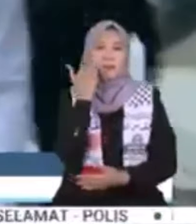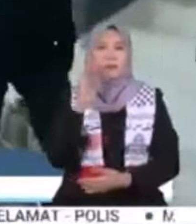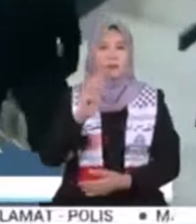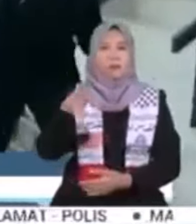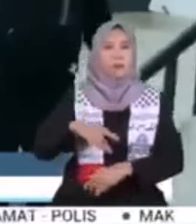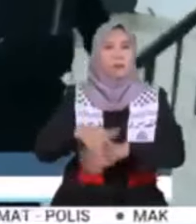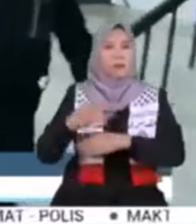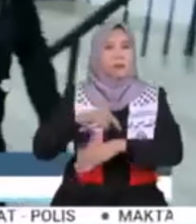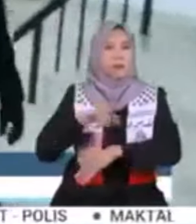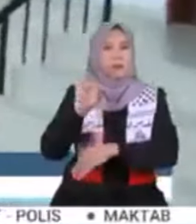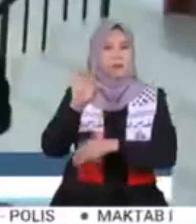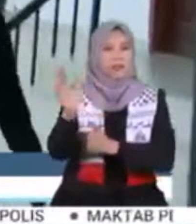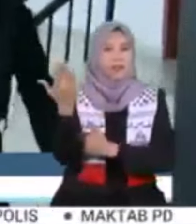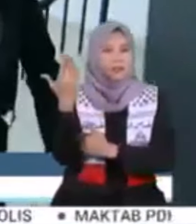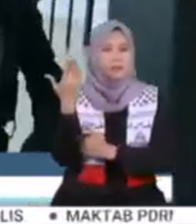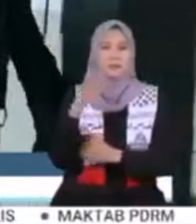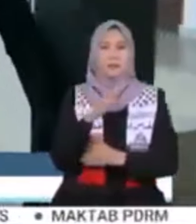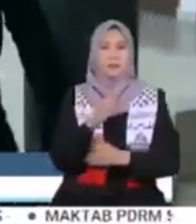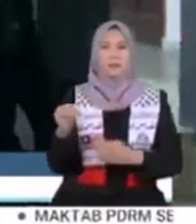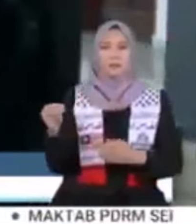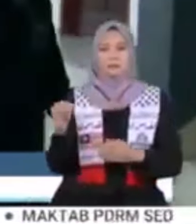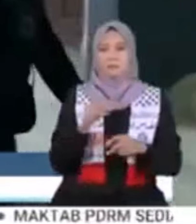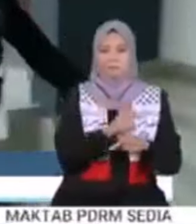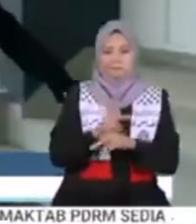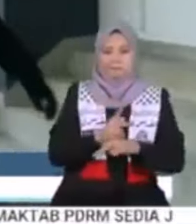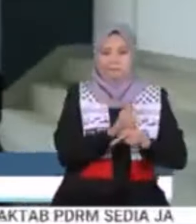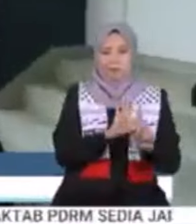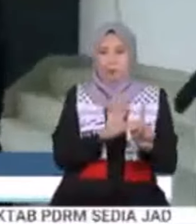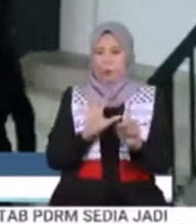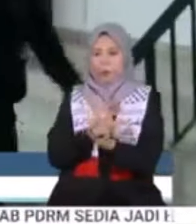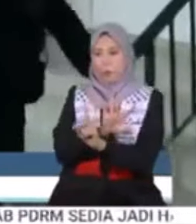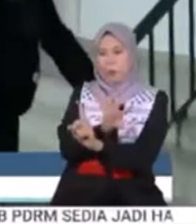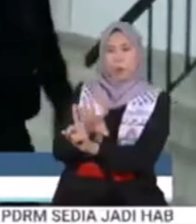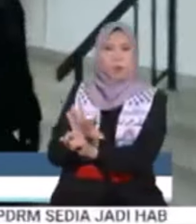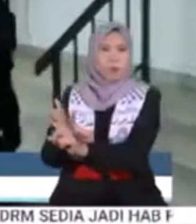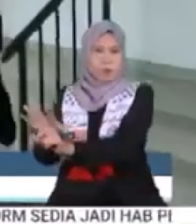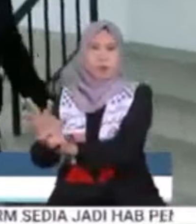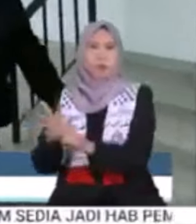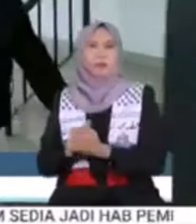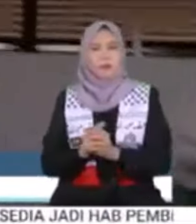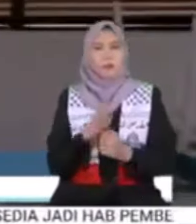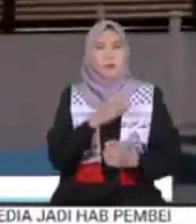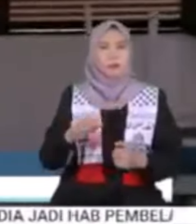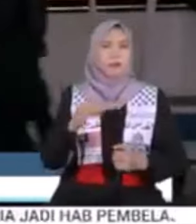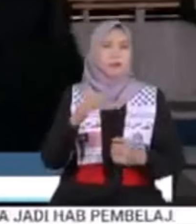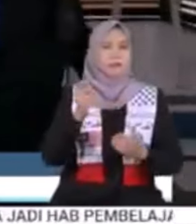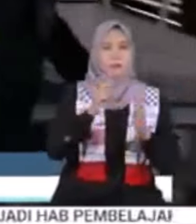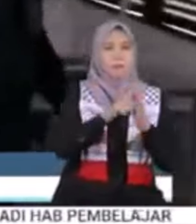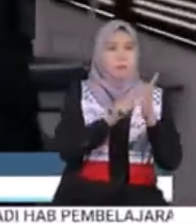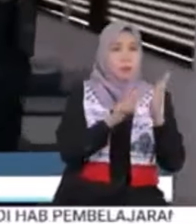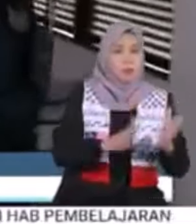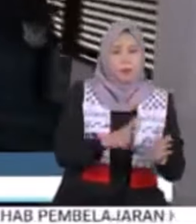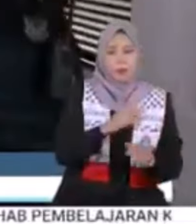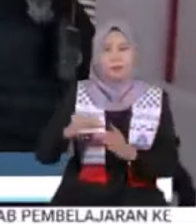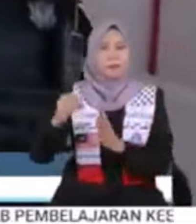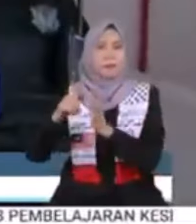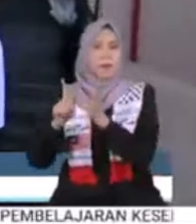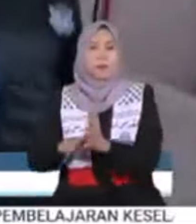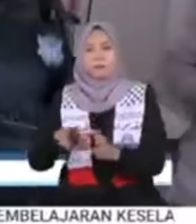seawal 8 pagi dikawal ketat anggota Jabatan Siasatan Jenayah. Turut hadir keluarga Bella serta peguam pemerhati.